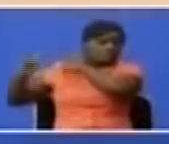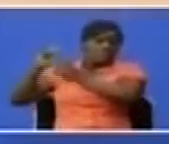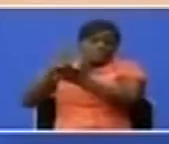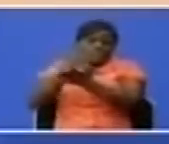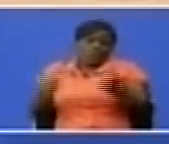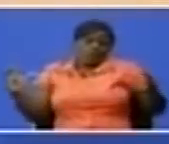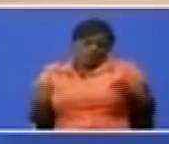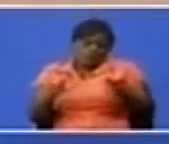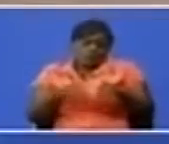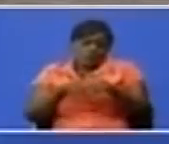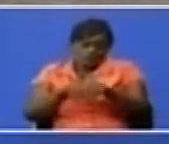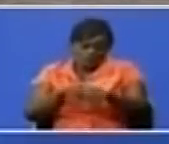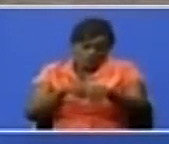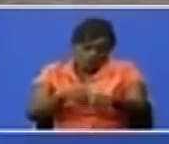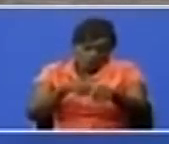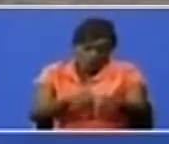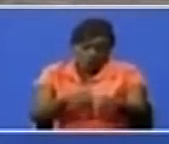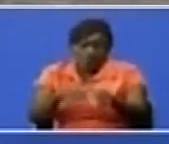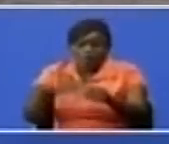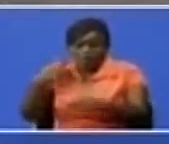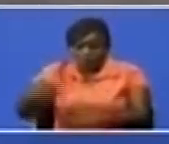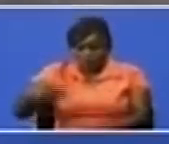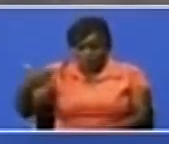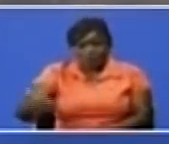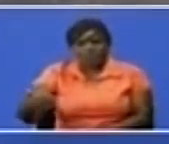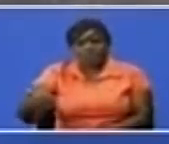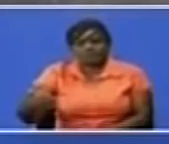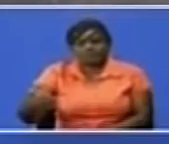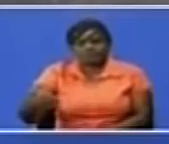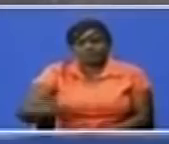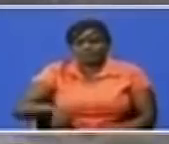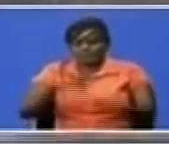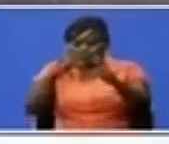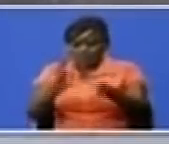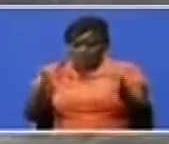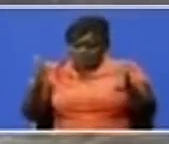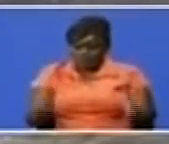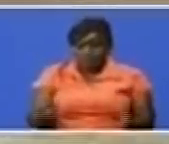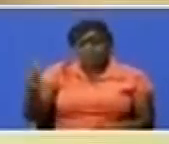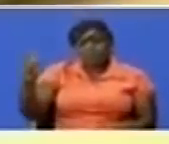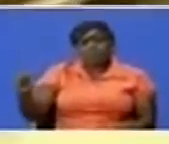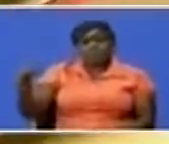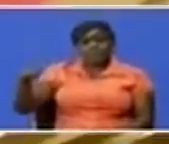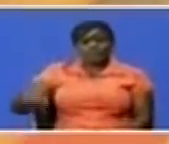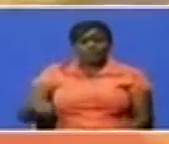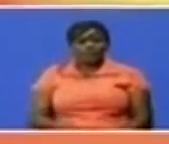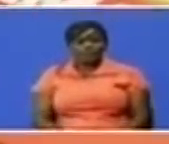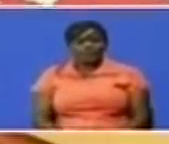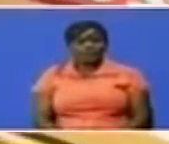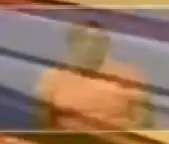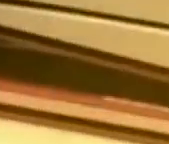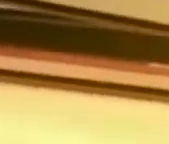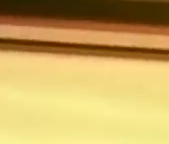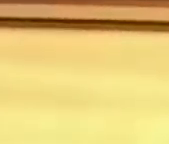wakazi wanazifuata katika shughuli zao za mara kwa mara. Paula Biswa, KTN Leo.